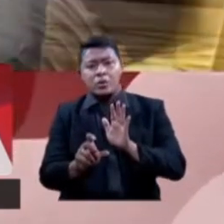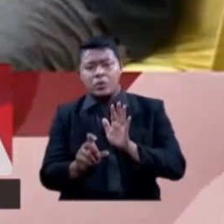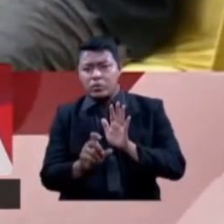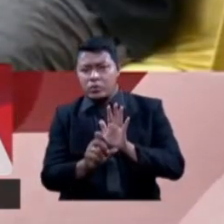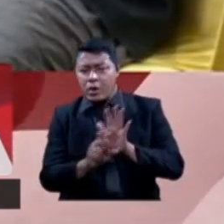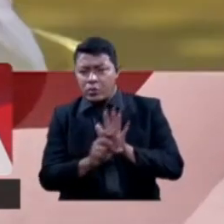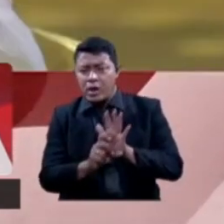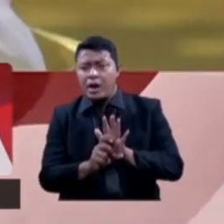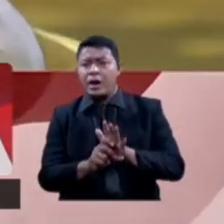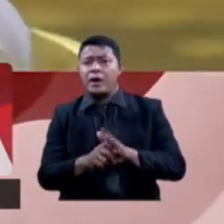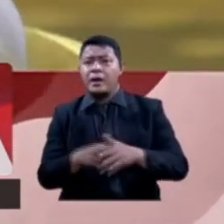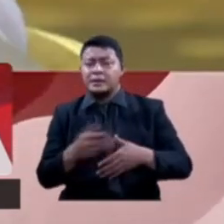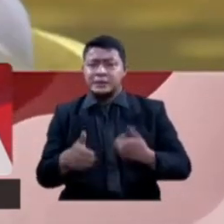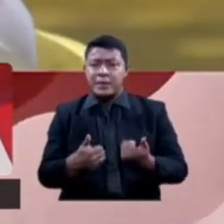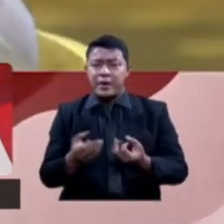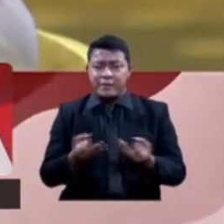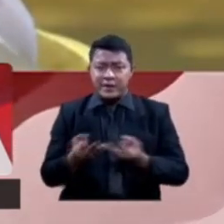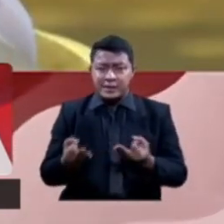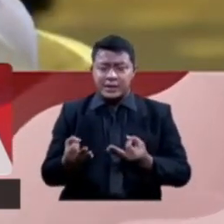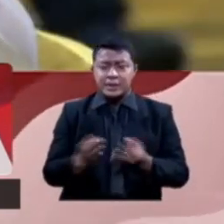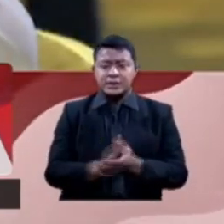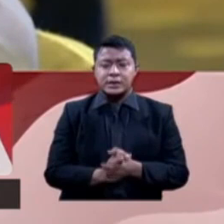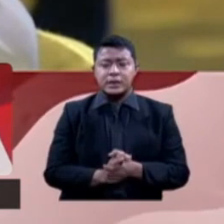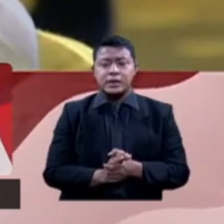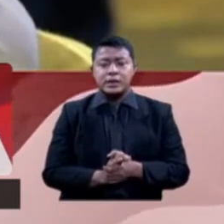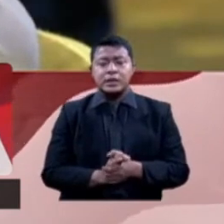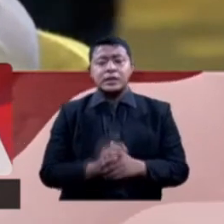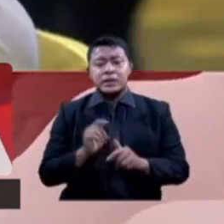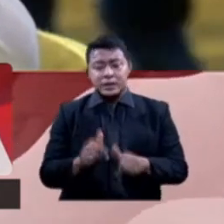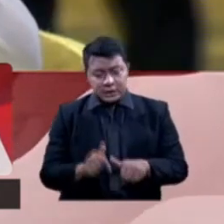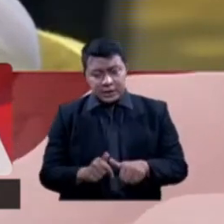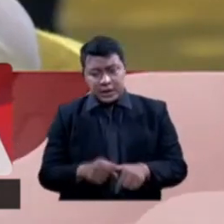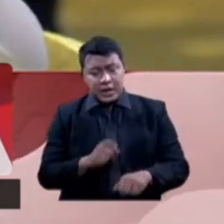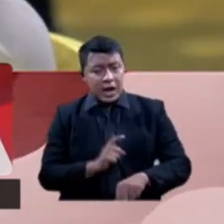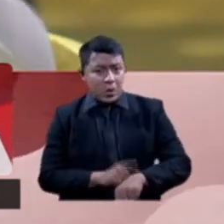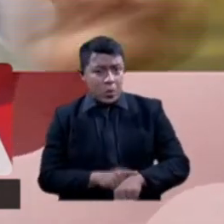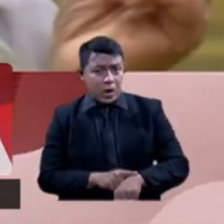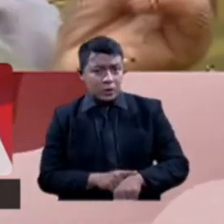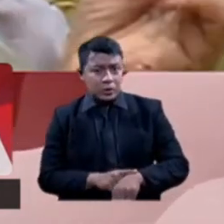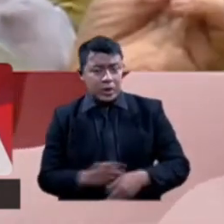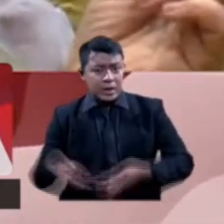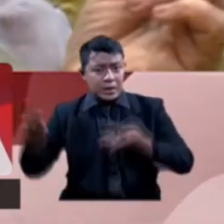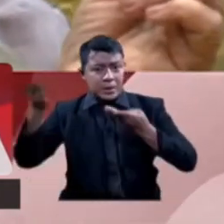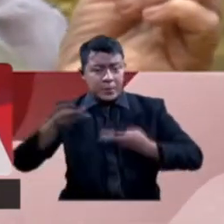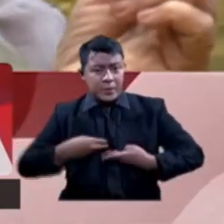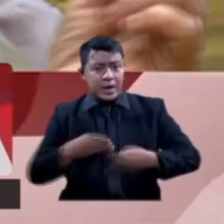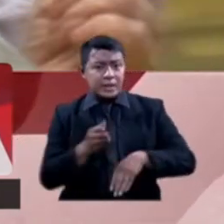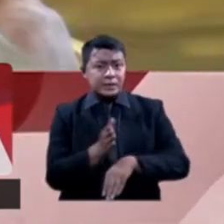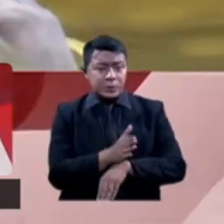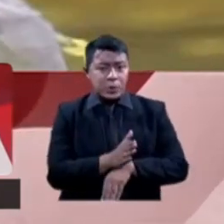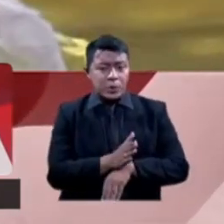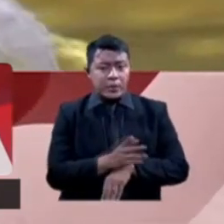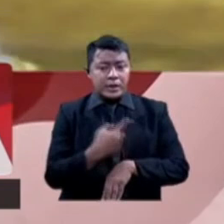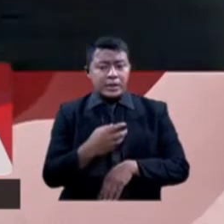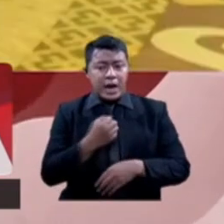mempersiapkan sarana prasarana walaupun kita tidak berharap tapi ini adalah waktu yang masih diberikan ya sebelum